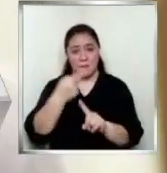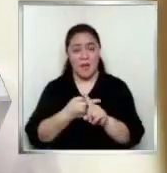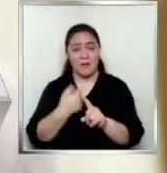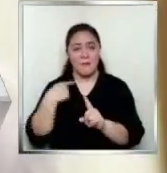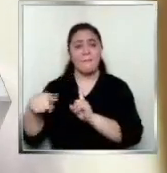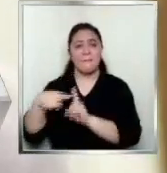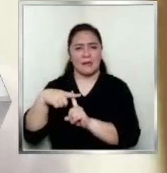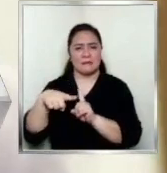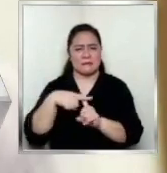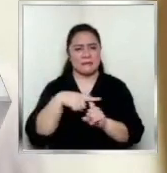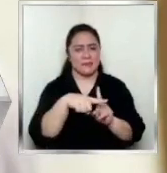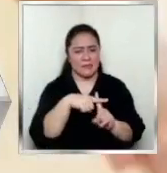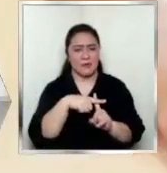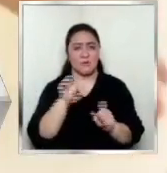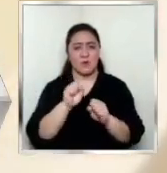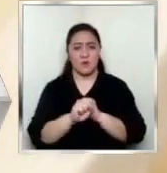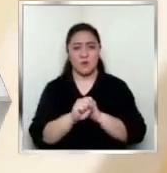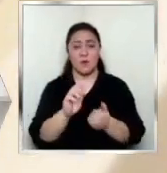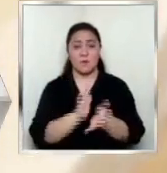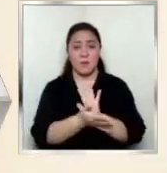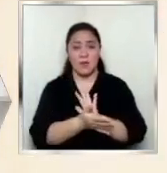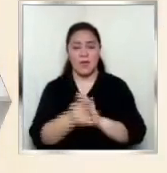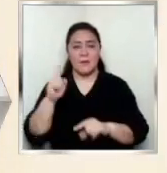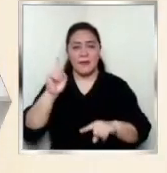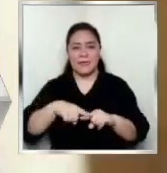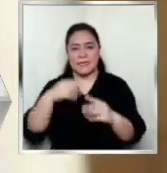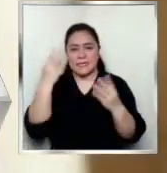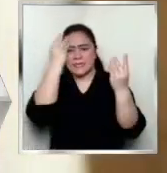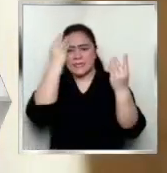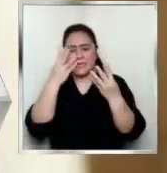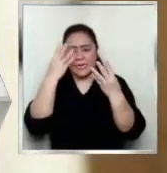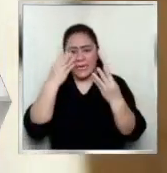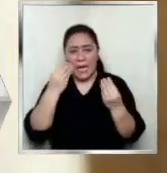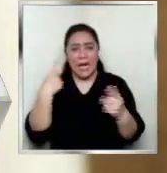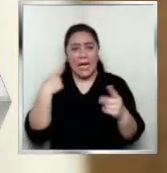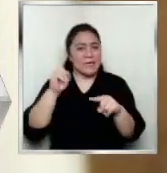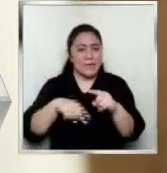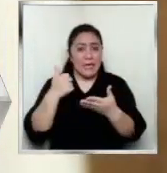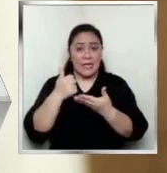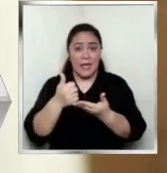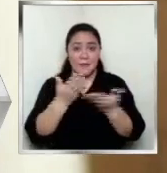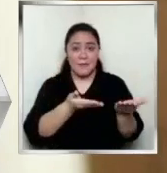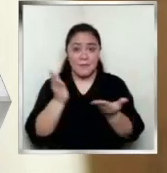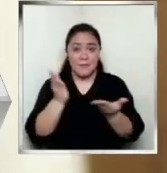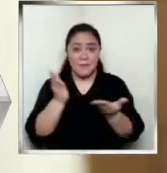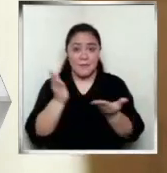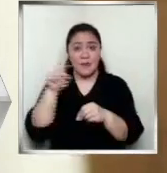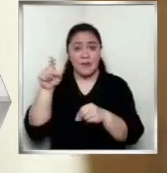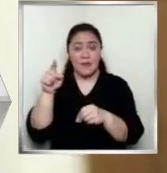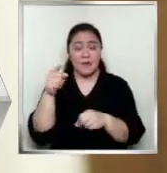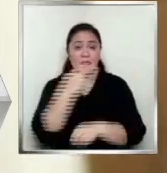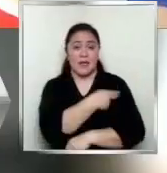pahirap daw nang hindi siya makatulong noon sa pagdala sa ospital ng kanyang baby dahil naka-isolate siya sa isang kwarto ng kanilang